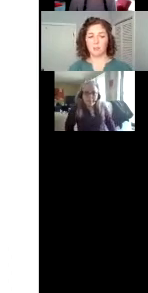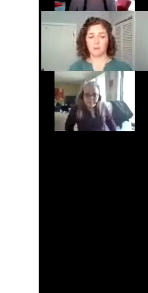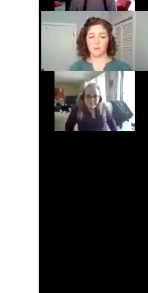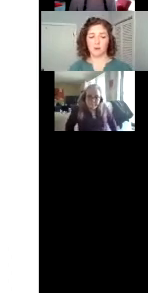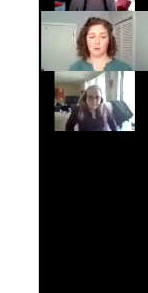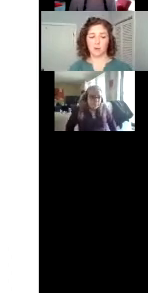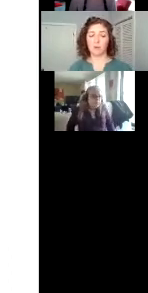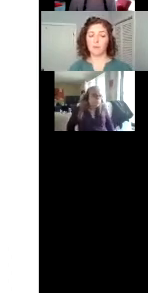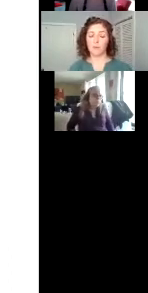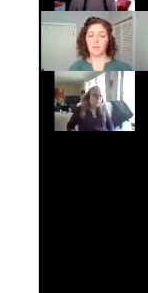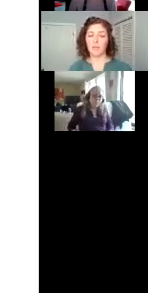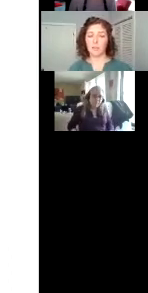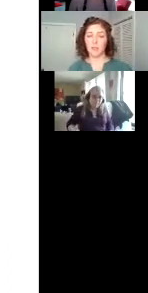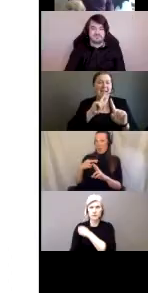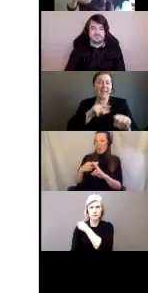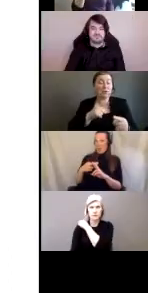question.